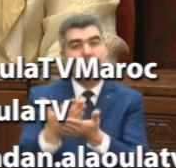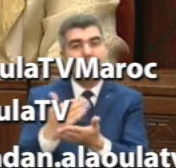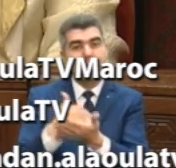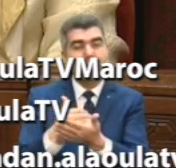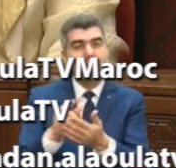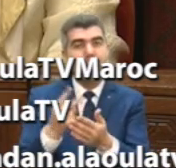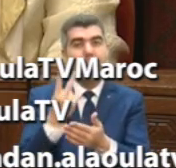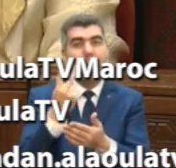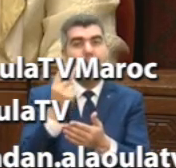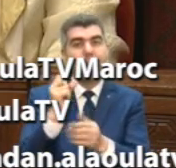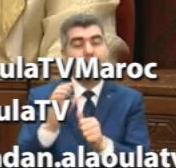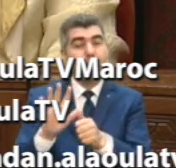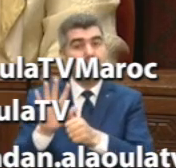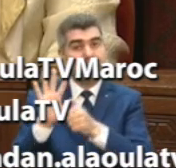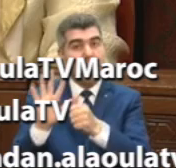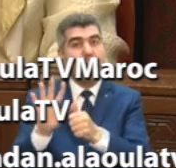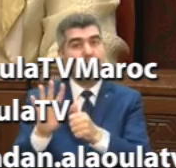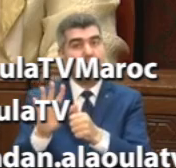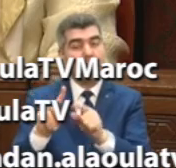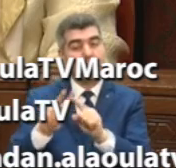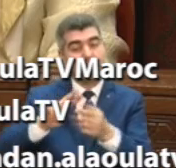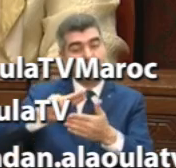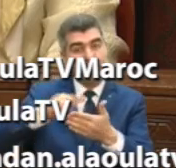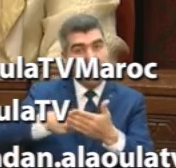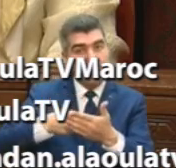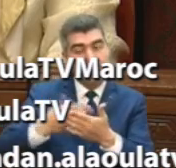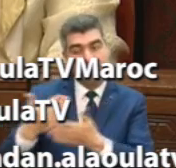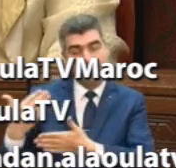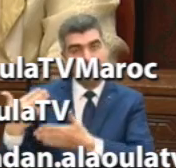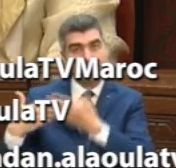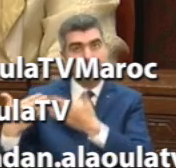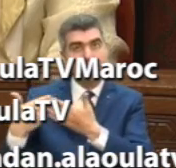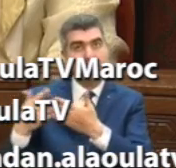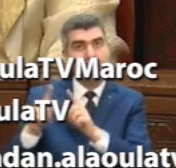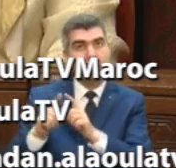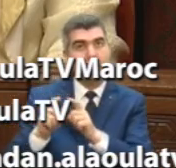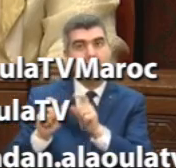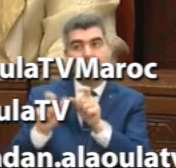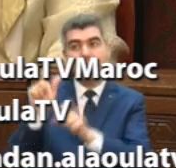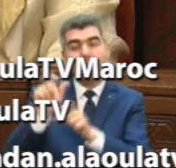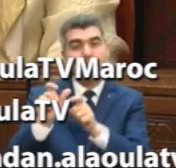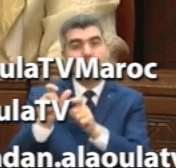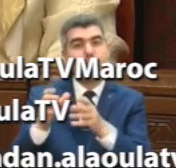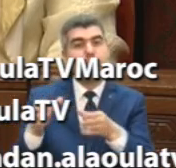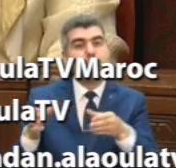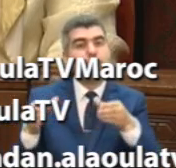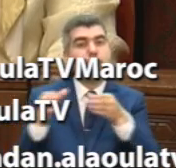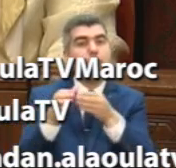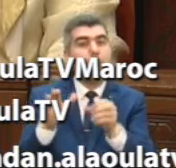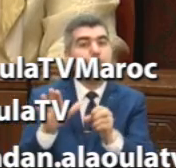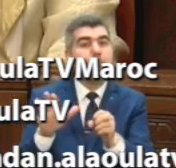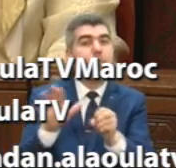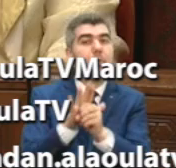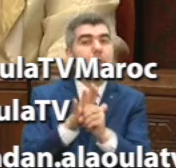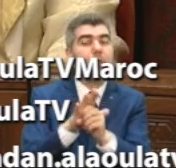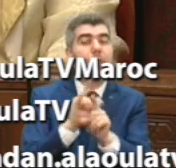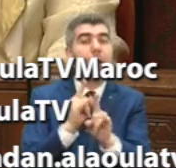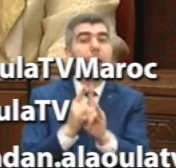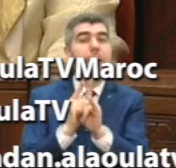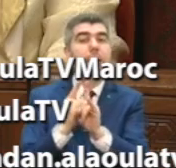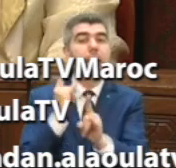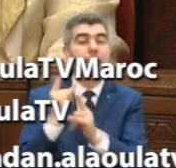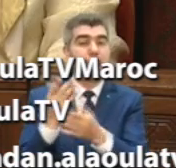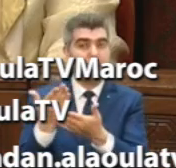ديال 2006 ومشينا فيها التجمعات السكنية الكبيرة اللي ذات بعد تاريخي، هي